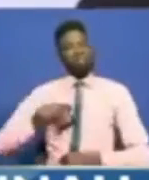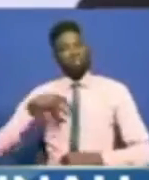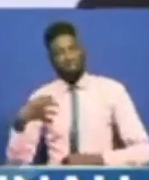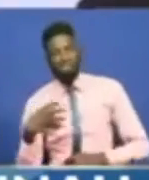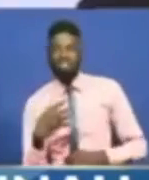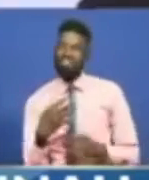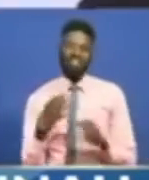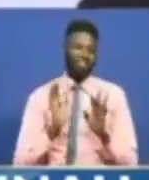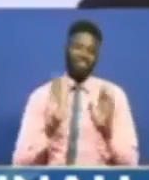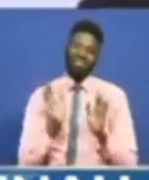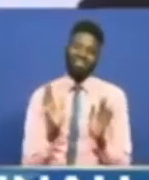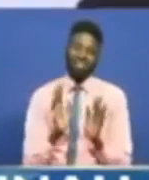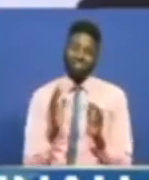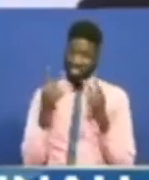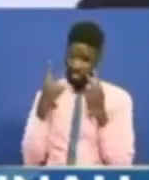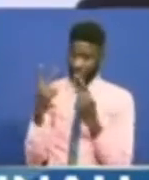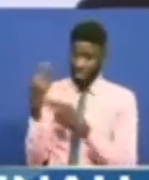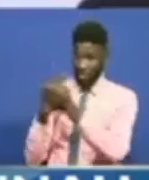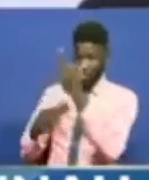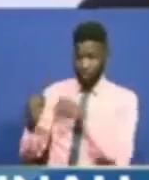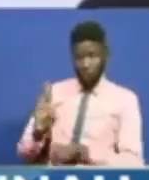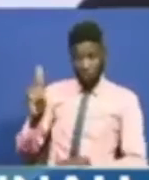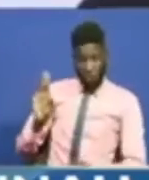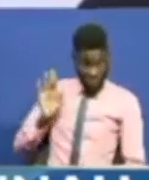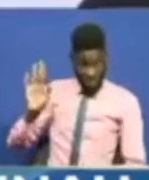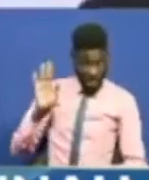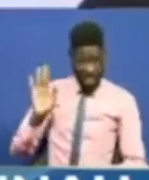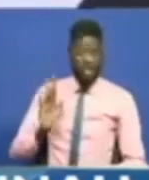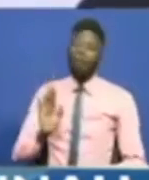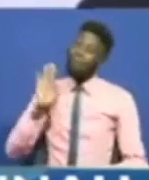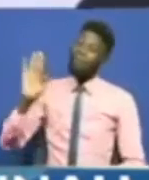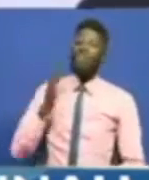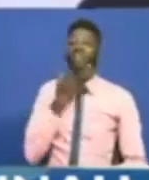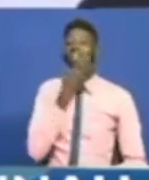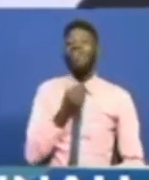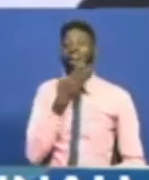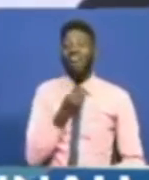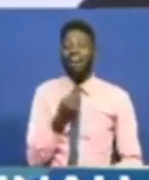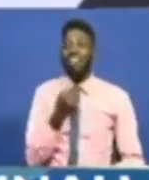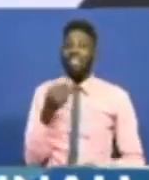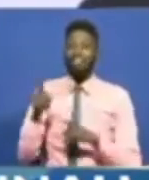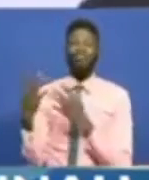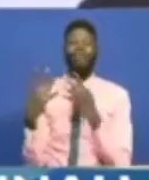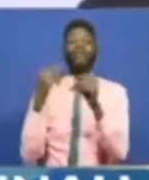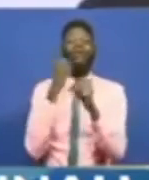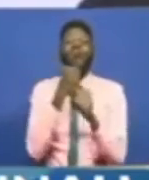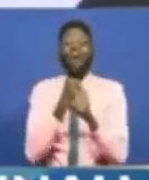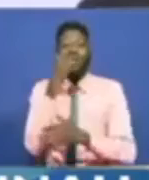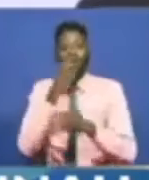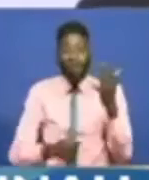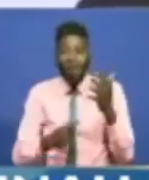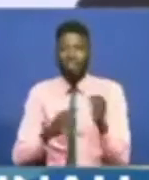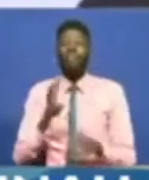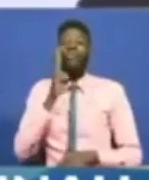Angalieni historia ya uhuru. Baba yake alikuwa anakwenda kusoma mita ya maji, mita